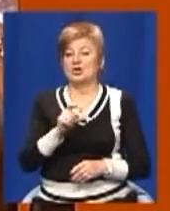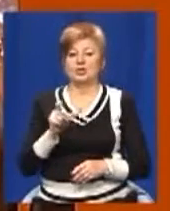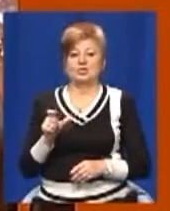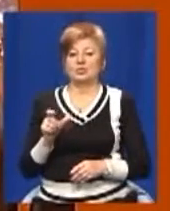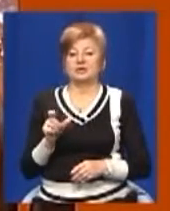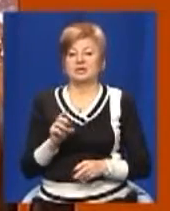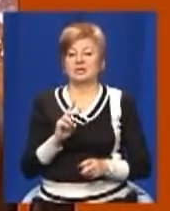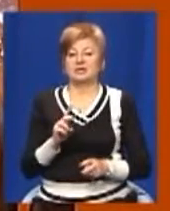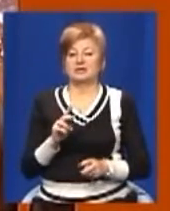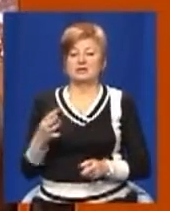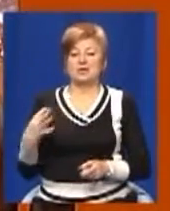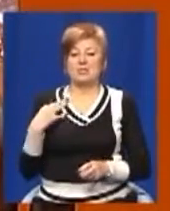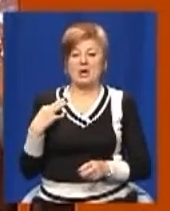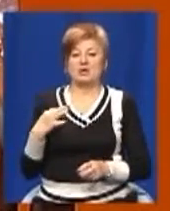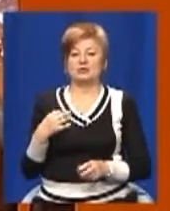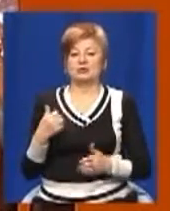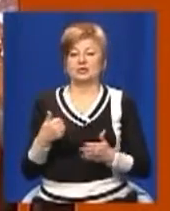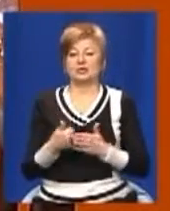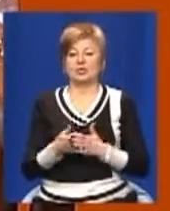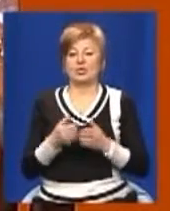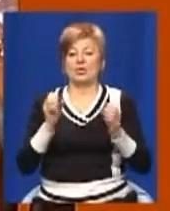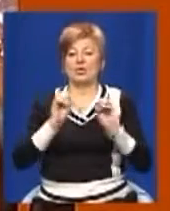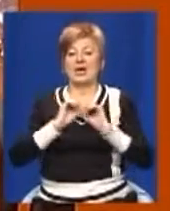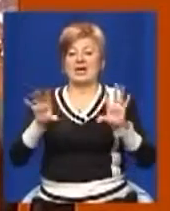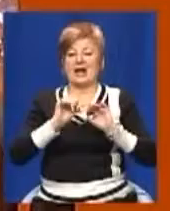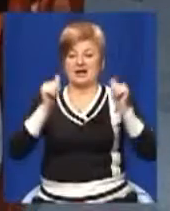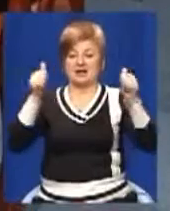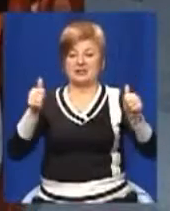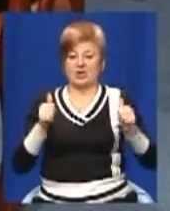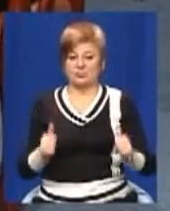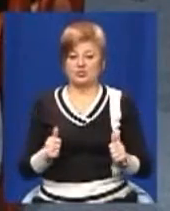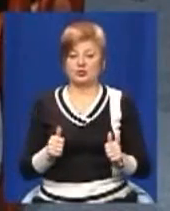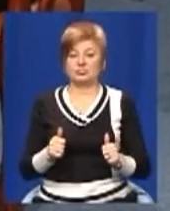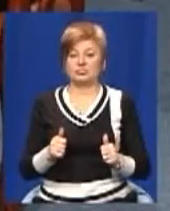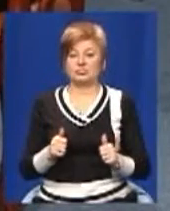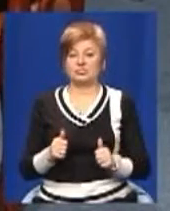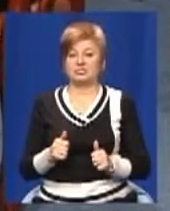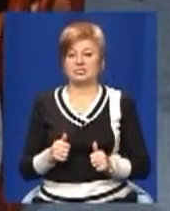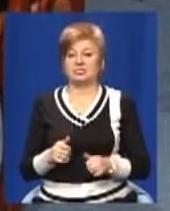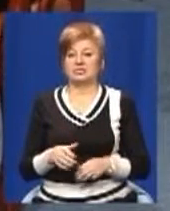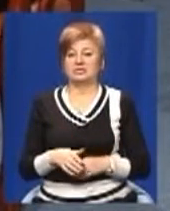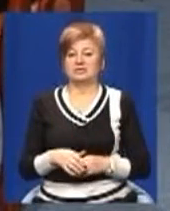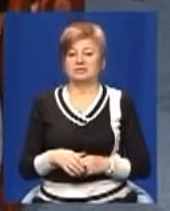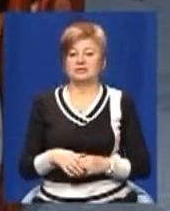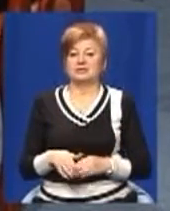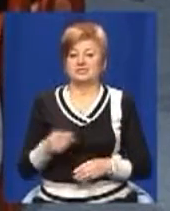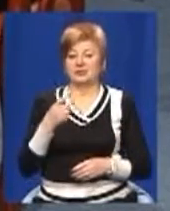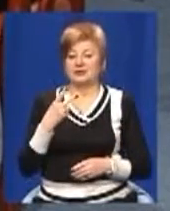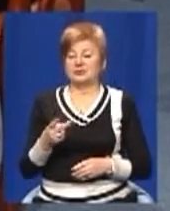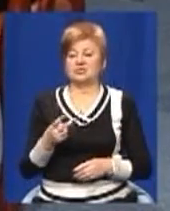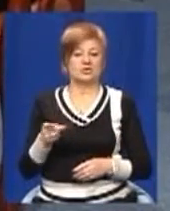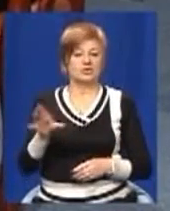їм байдуже на рекламу. Байдуже їм. Байдуже. Ну і ще да, такі мені люди.